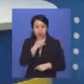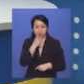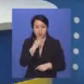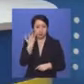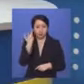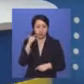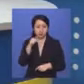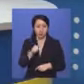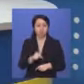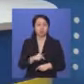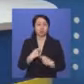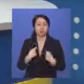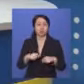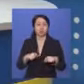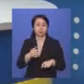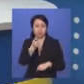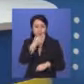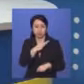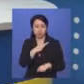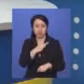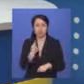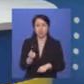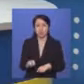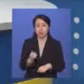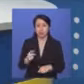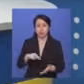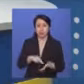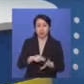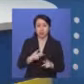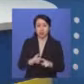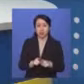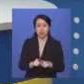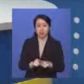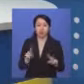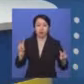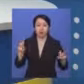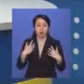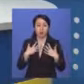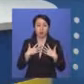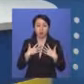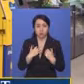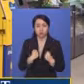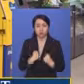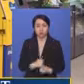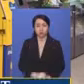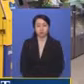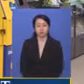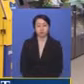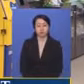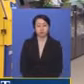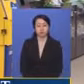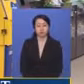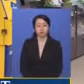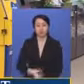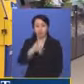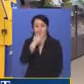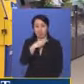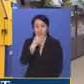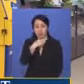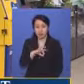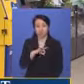цвета. Одним из реализаторов лекарств по сниженным ценам является сеть аптек «Мое здоровье». Лекарства по